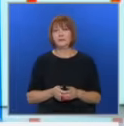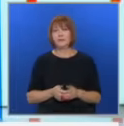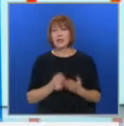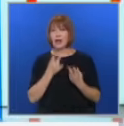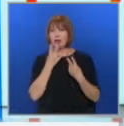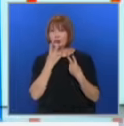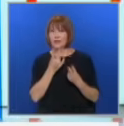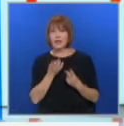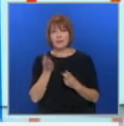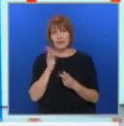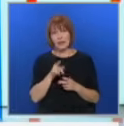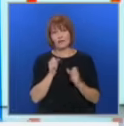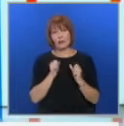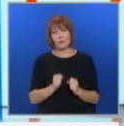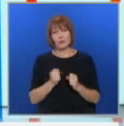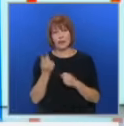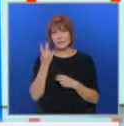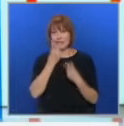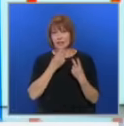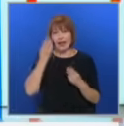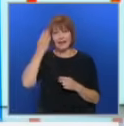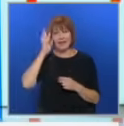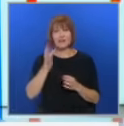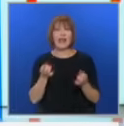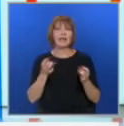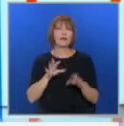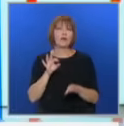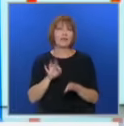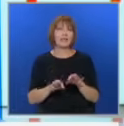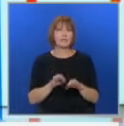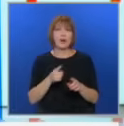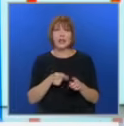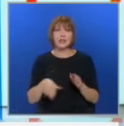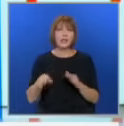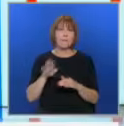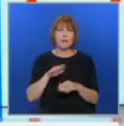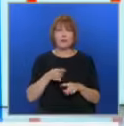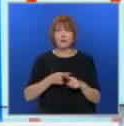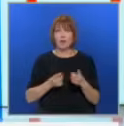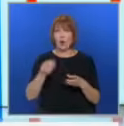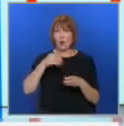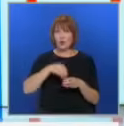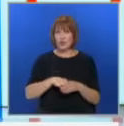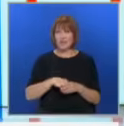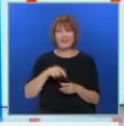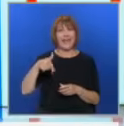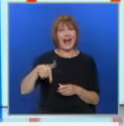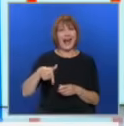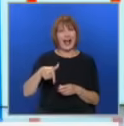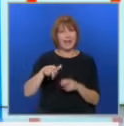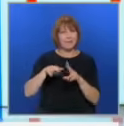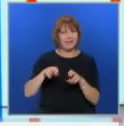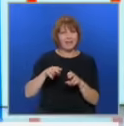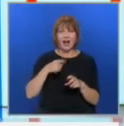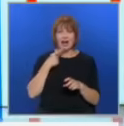Както видяхме, още ще трябва да почакаме, за да разберем датата на новите избори. Днес повече от половината участвали в допитването на Gallup, казват, че при